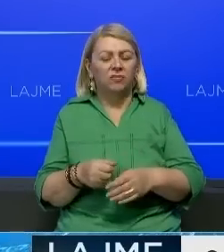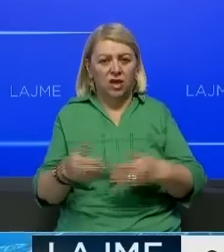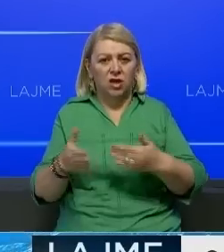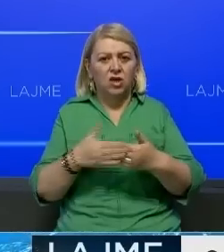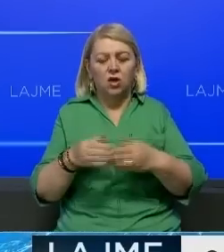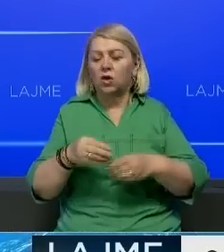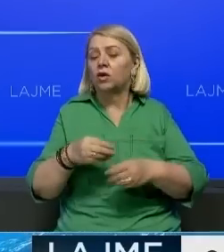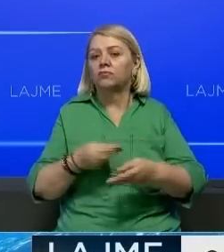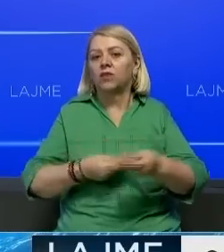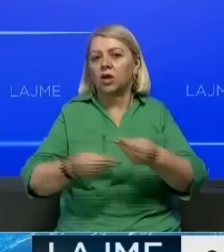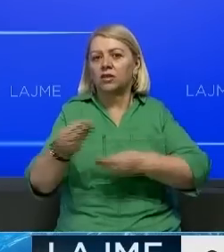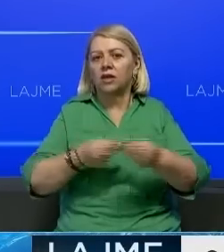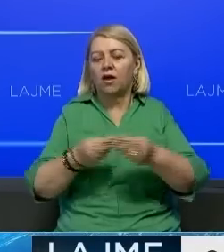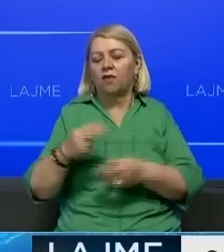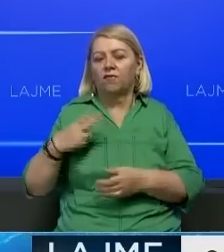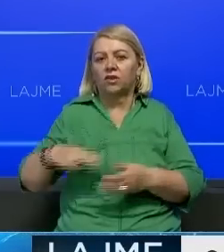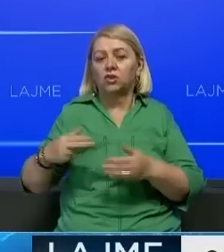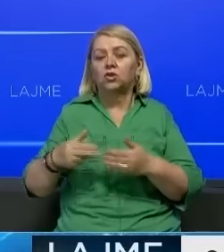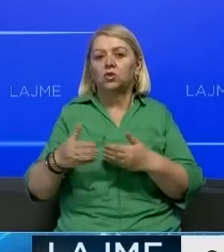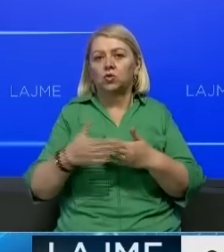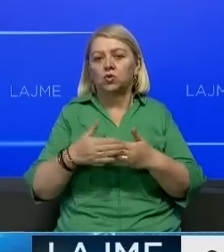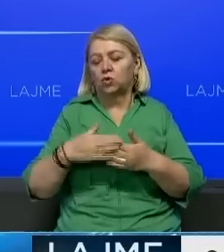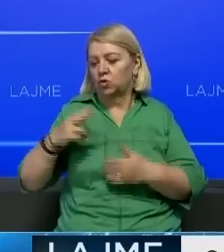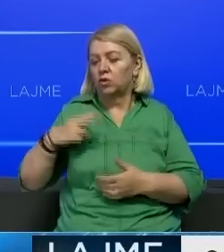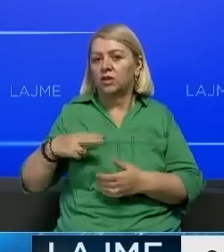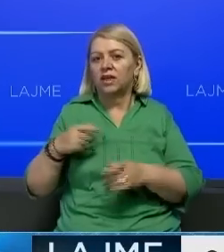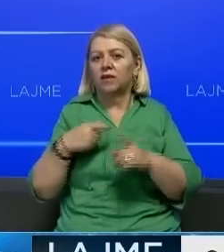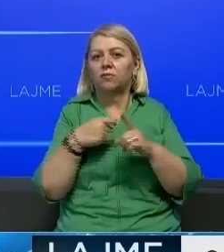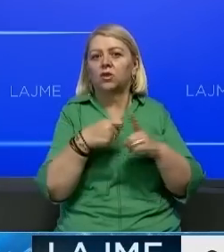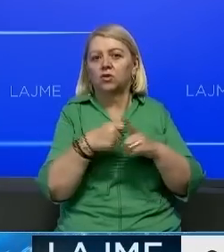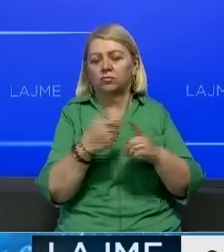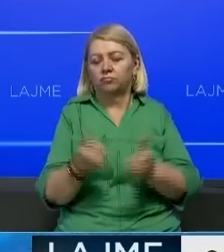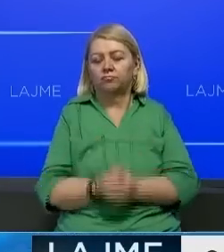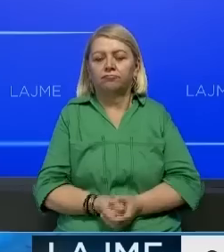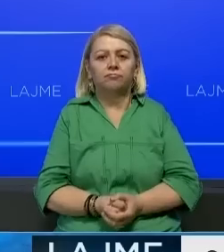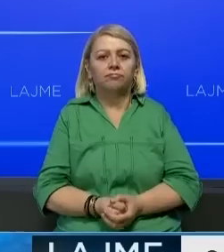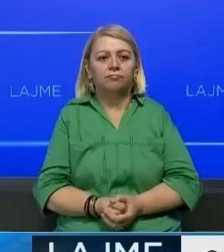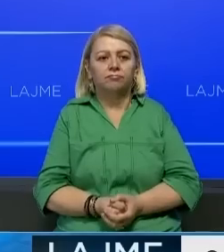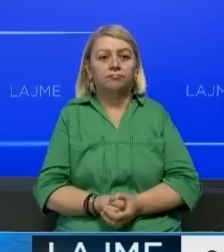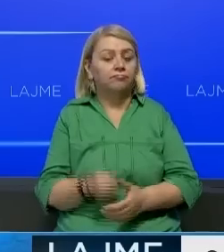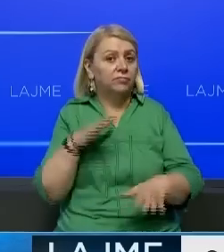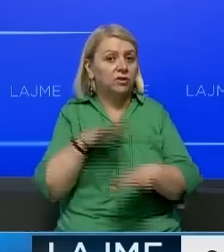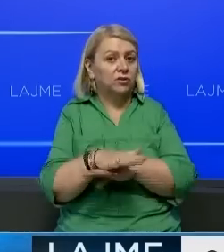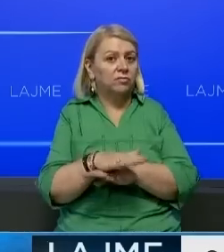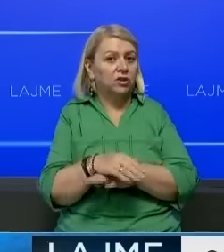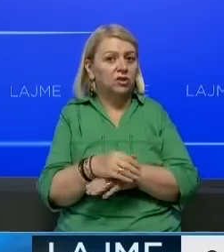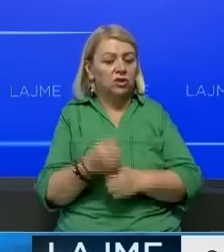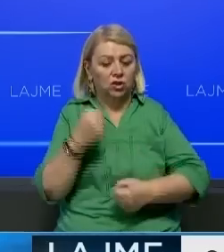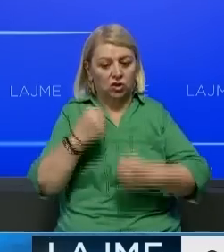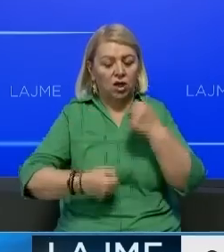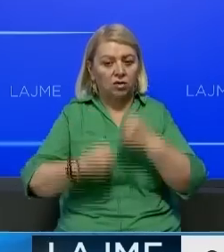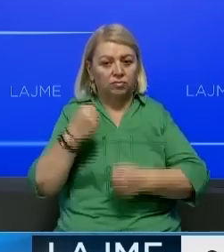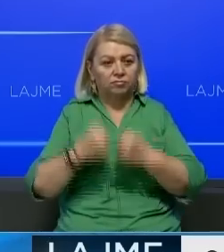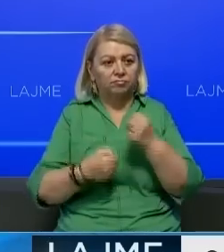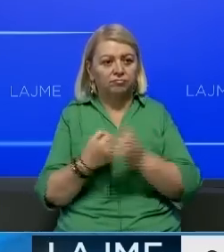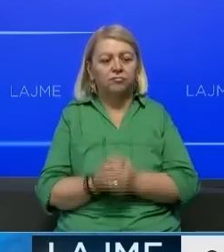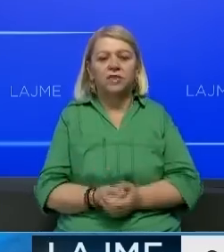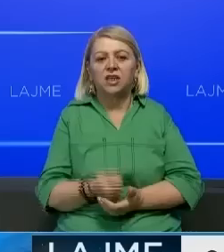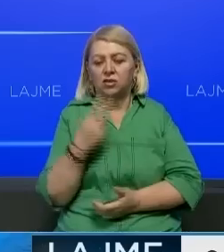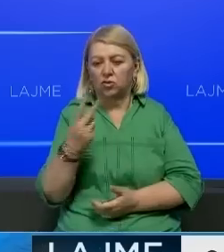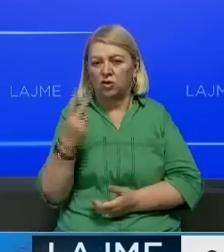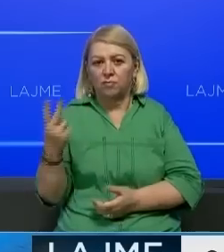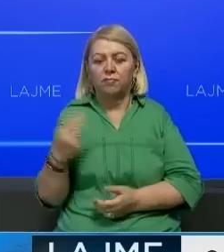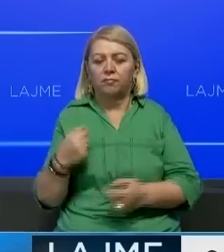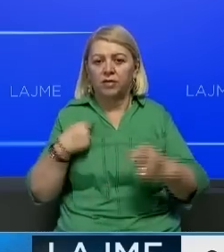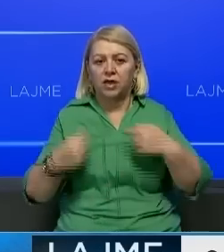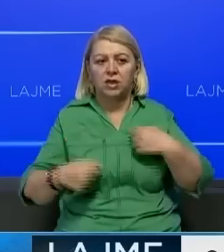të kryeqytetit norvegjez. Të shtënat po cilësohen si akt terrorist. 2 persone janë vrarë dhe 21 të tjerë janë plagosur, disa